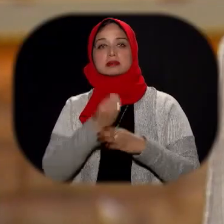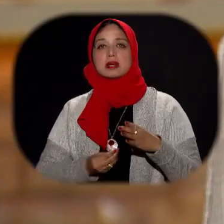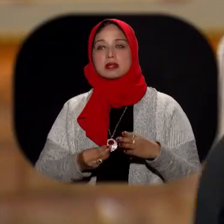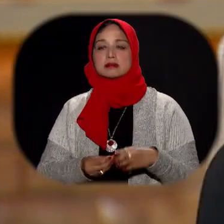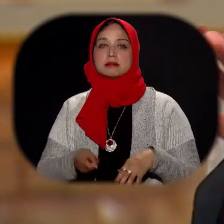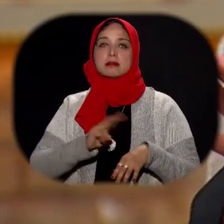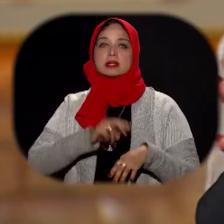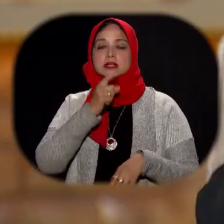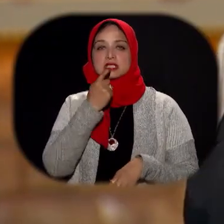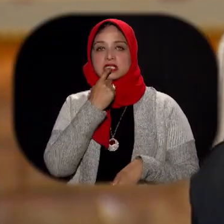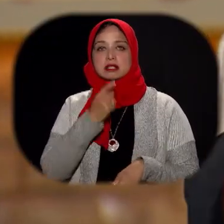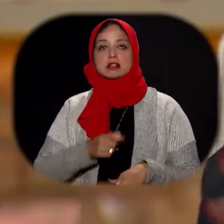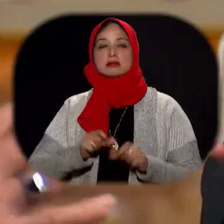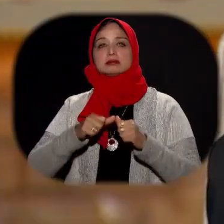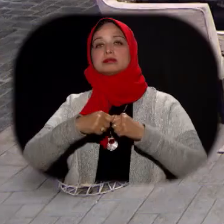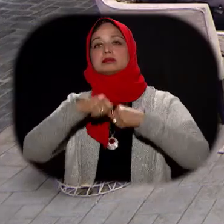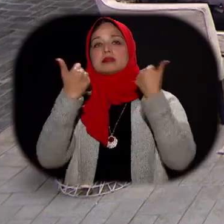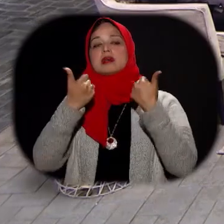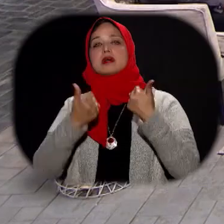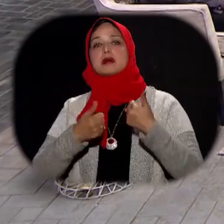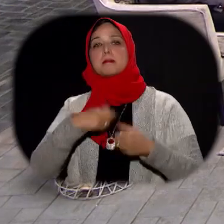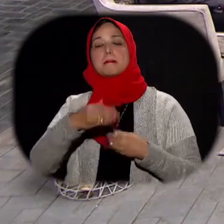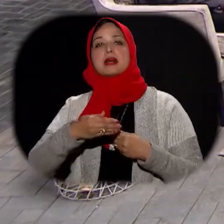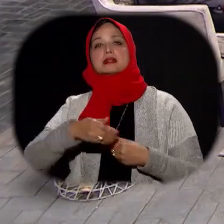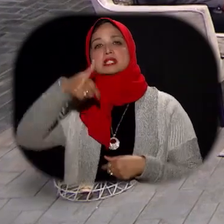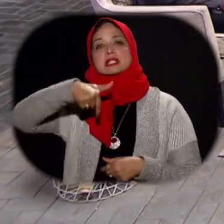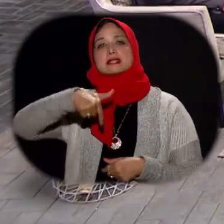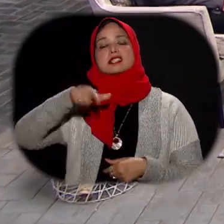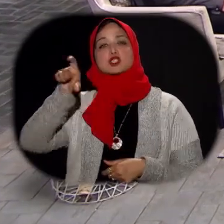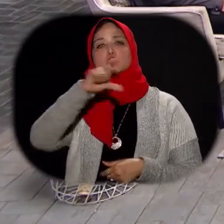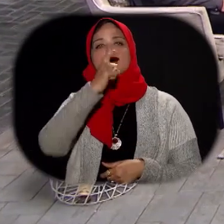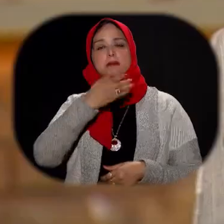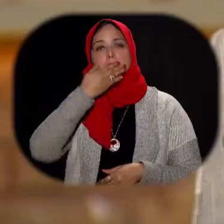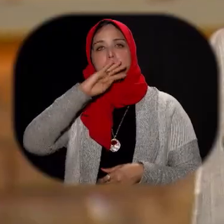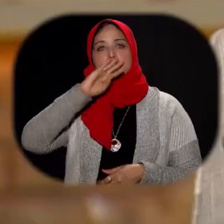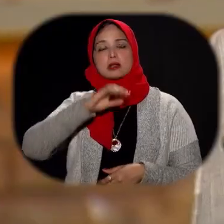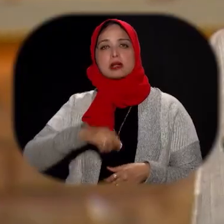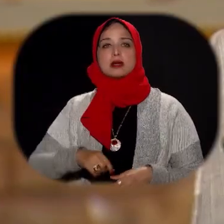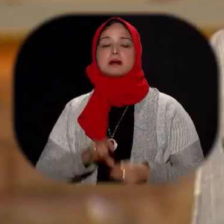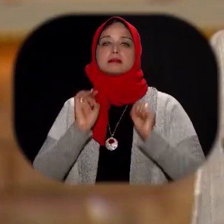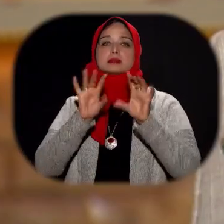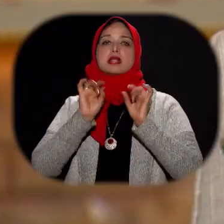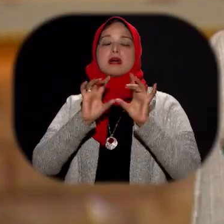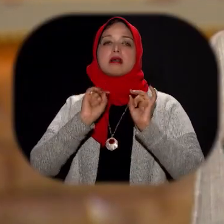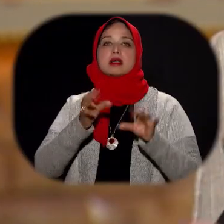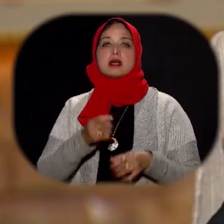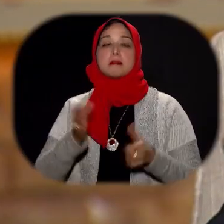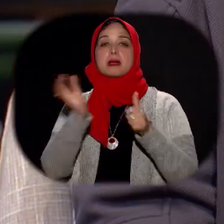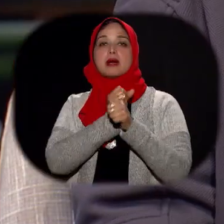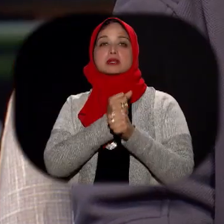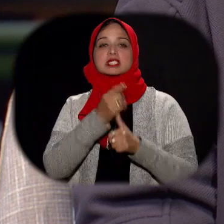سنه ودي موضه طبعا يعني موض قوي الطلاق بعد ست شهور الط احنا يعني الحمد لله بسم الله ما شاء الله احنا